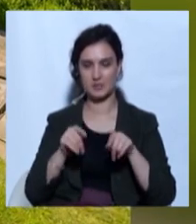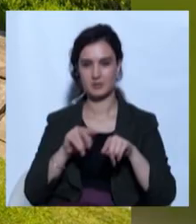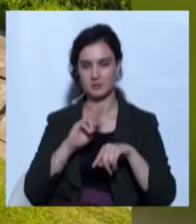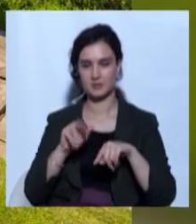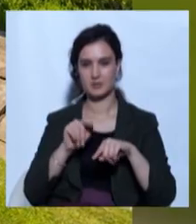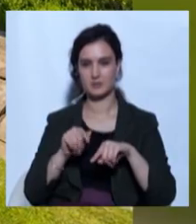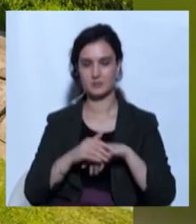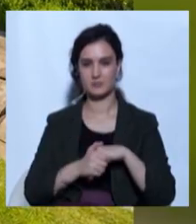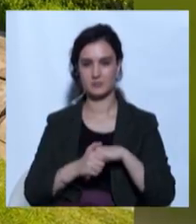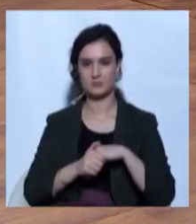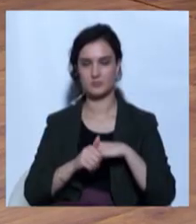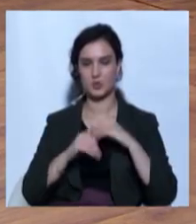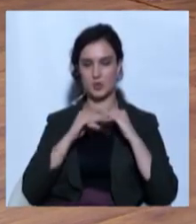და